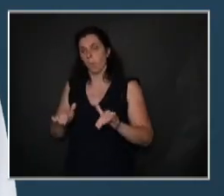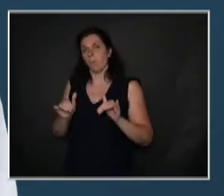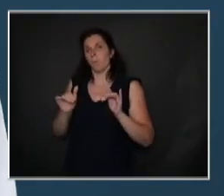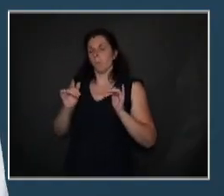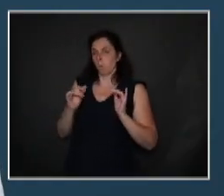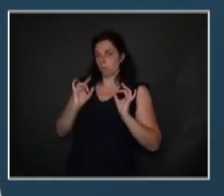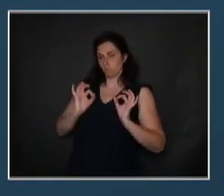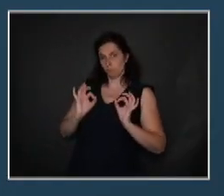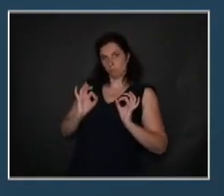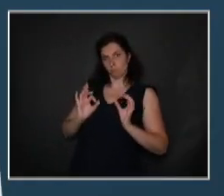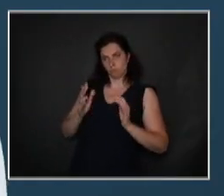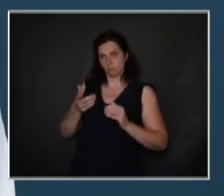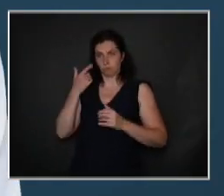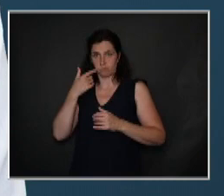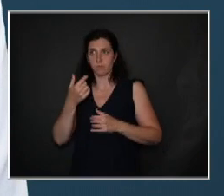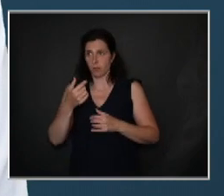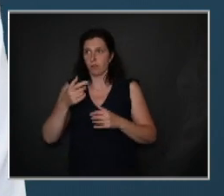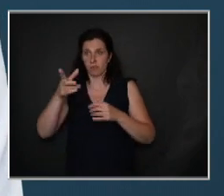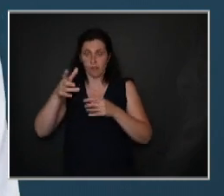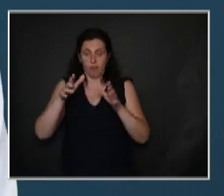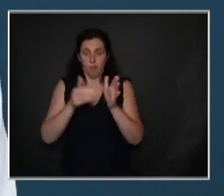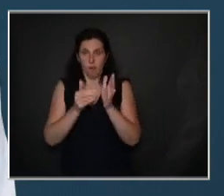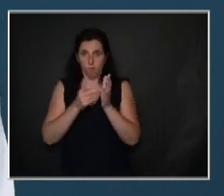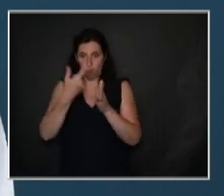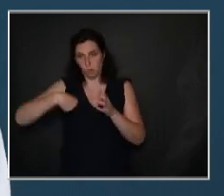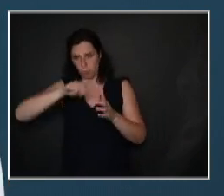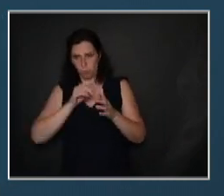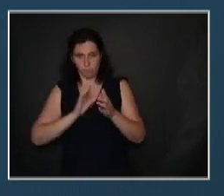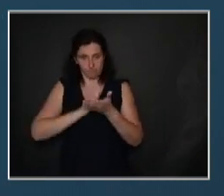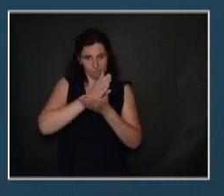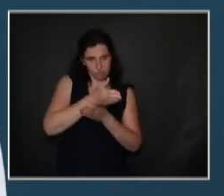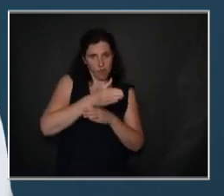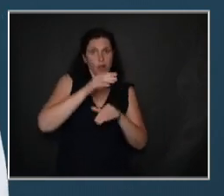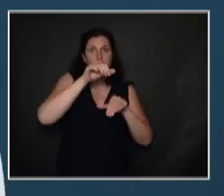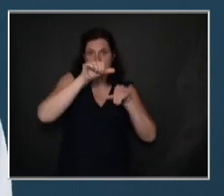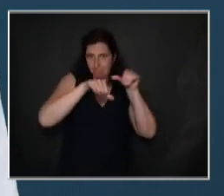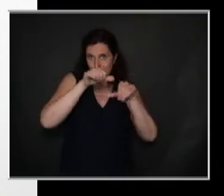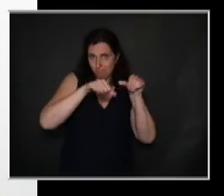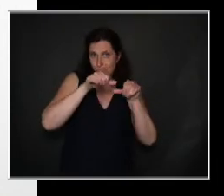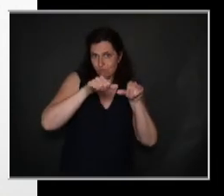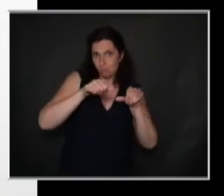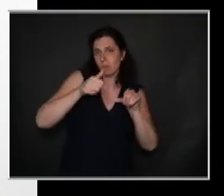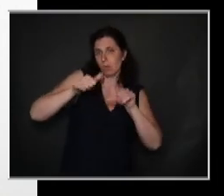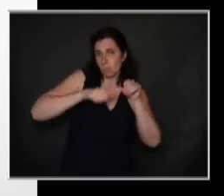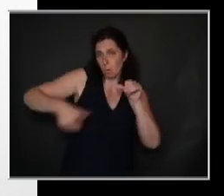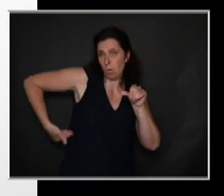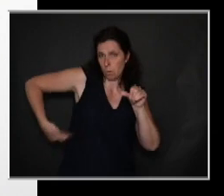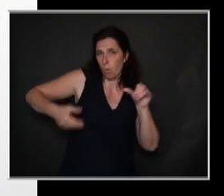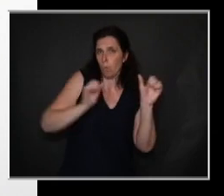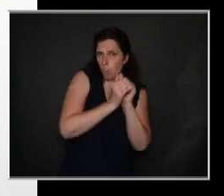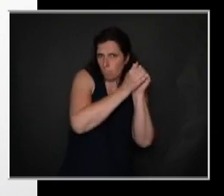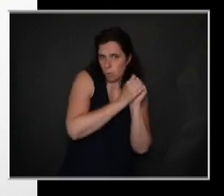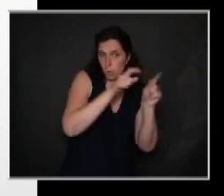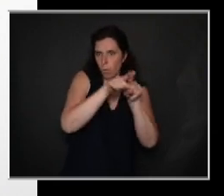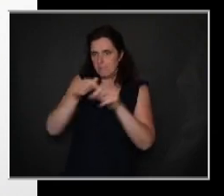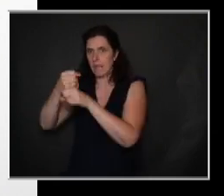y a deux continents qui sont encore à conquérir pour nous rhumatologues, c'est la lombalgie commune, les solutions ne sont pas toujours idéales, et puis